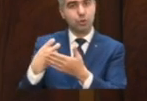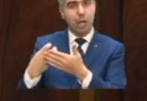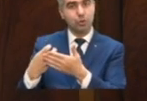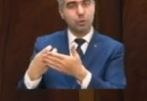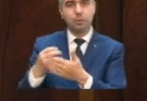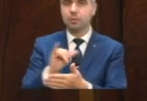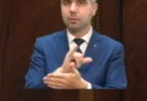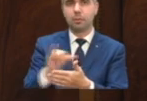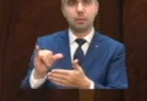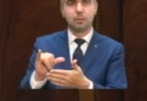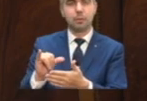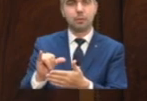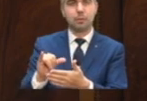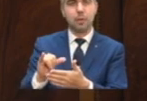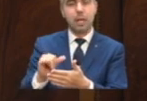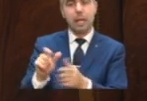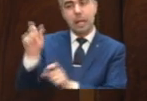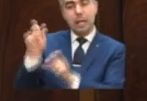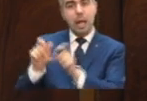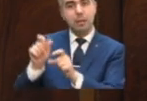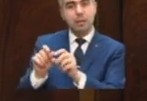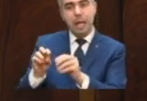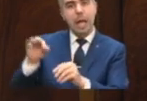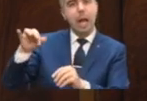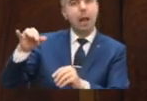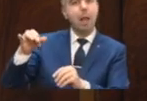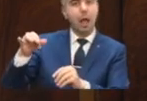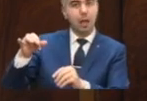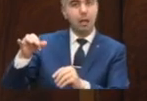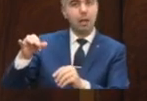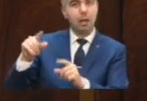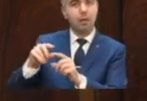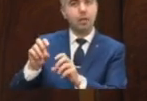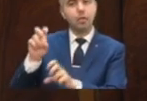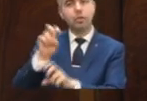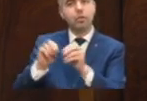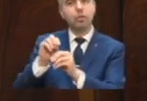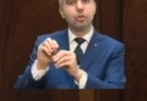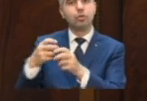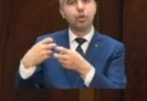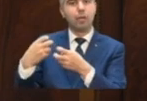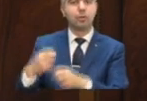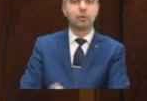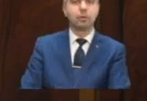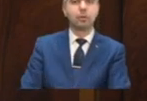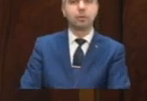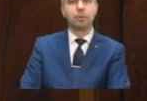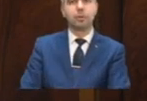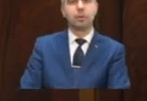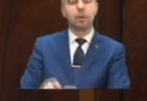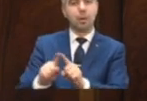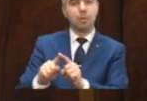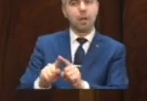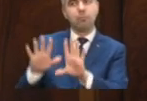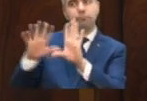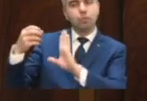سيليس، الناس كيصوبوا الدجاج من الرملة، واش المغرب ناقصه الرملة؟ عندنا لا سيليس، عندنا الطاقة